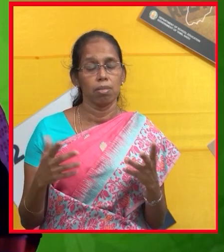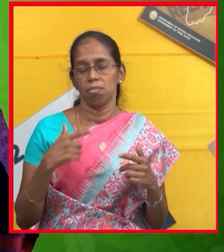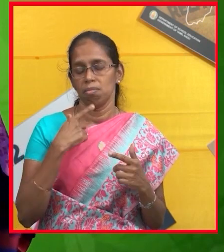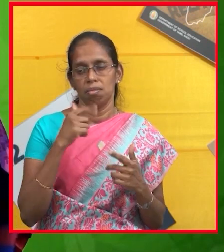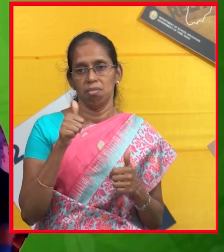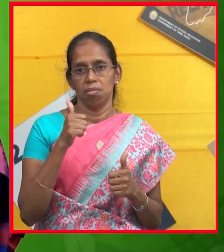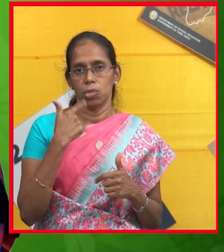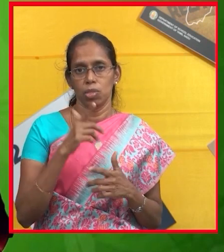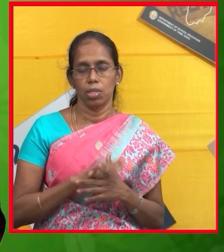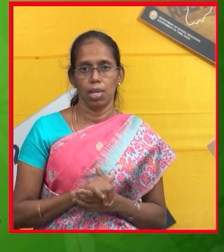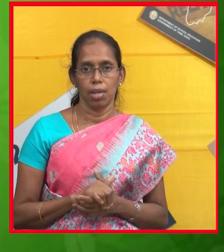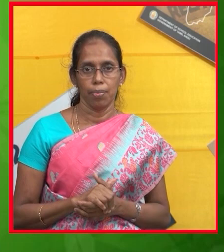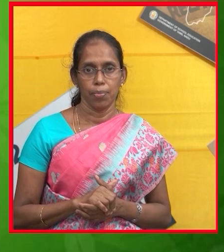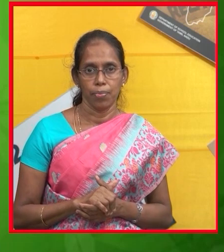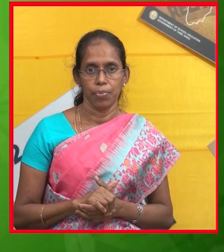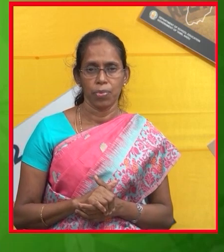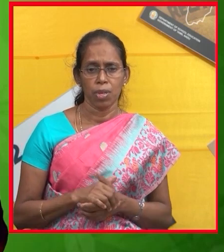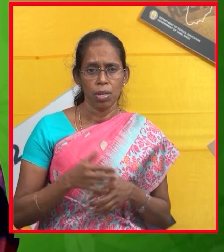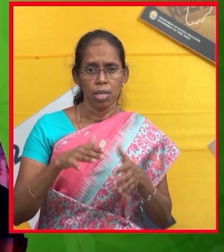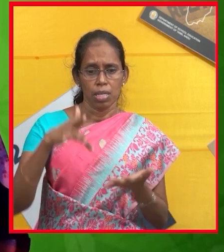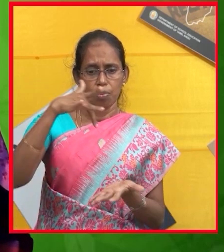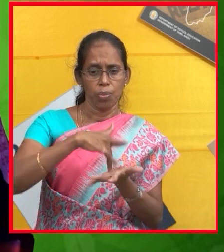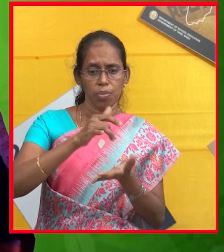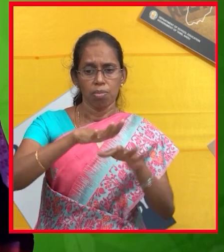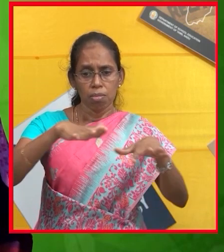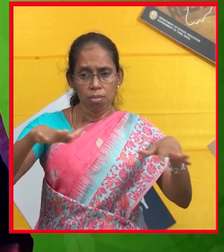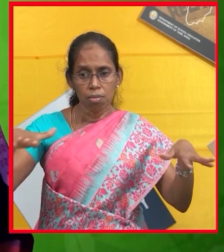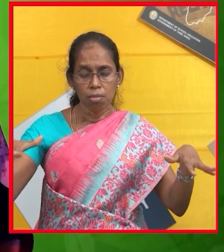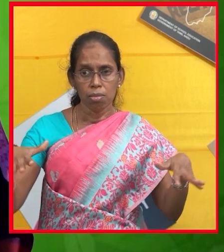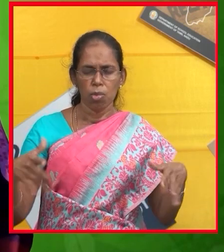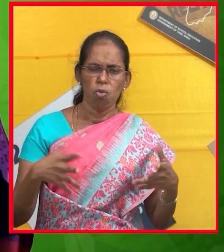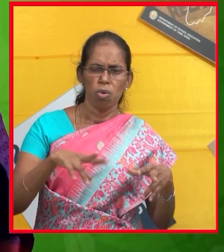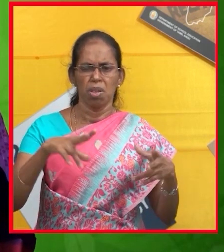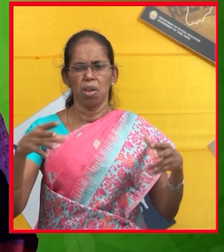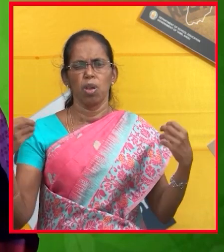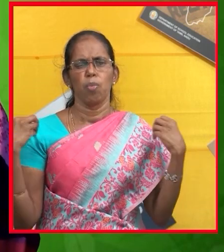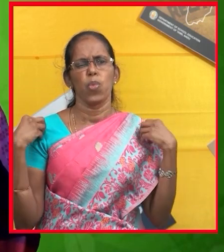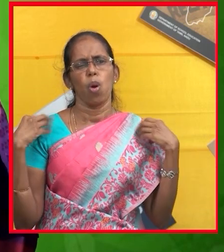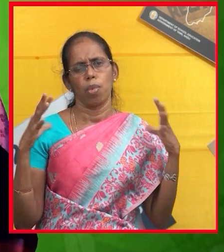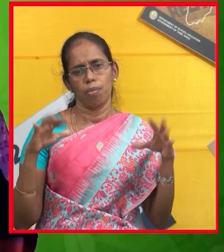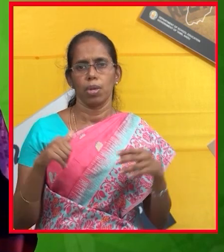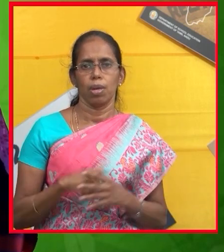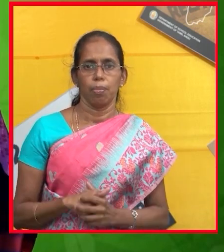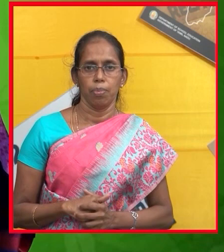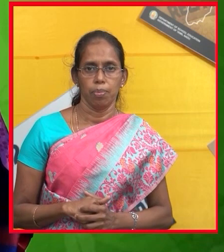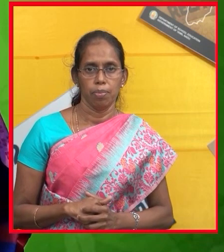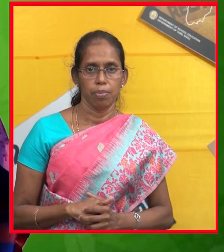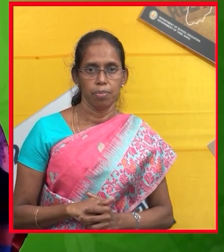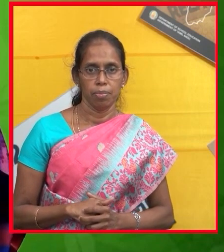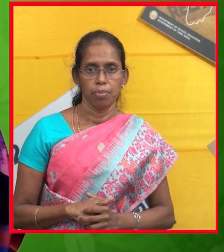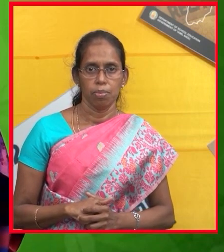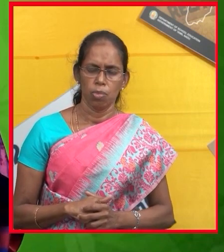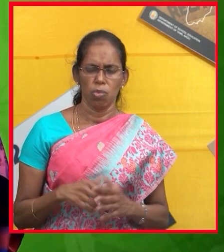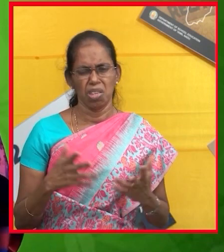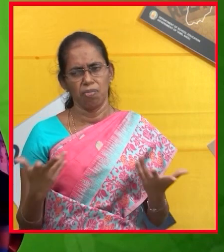தெரியாது. இப்போ அந்த மாதிரி ஒரு நடுக்கடலில் என்ன மாதிரி துன்பம் வேணாலும் வரலாம். கிரைசிஸ் மீன்ஸ் துன்பம், அன்எக்ஸ்பெக்டட் டேஞ்சர்ஸ்